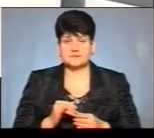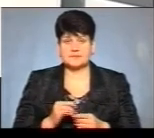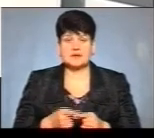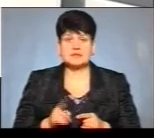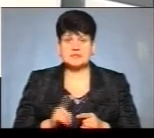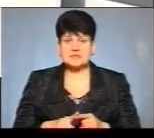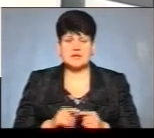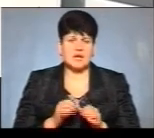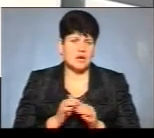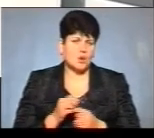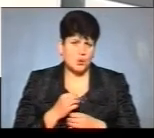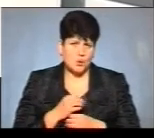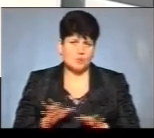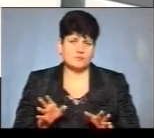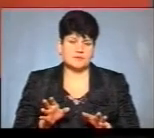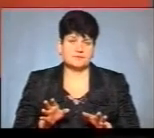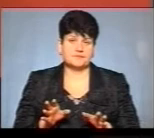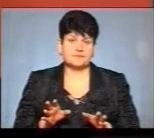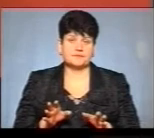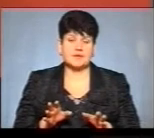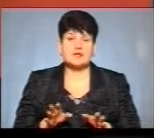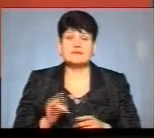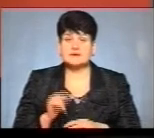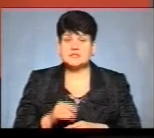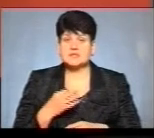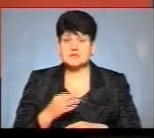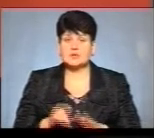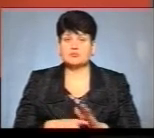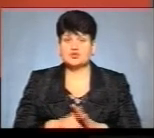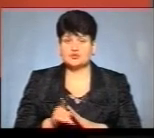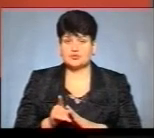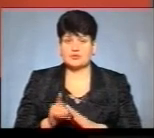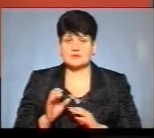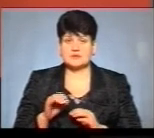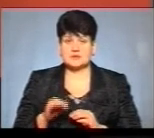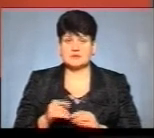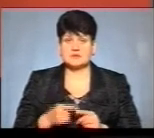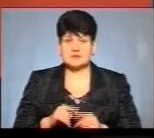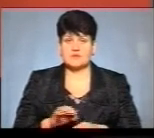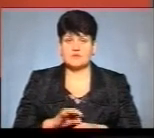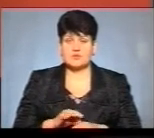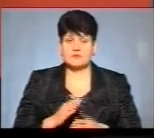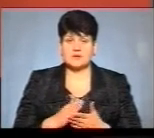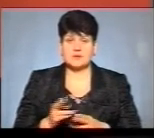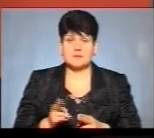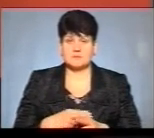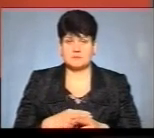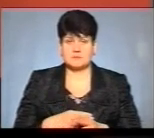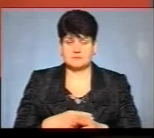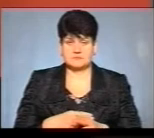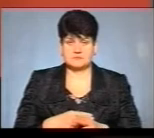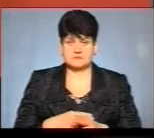це любі фактори. Також ви зазначили про те, що на початковій стадії ця хвороба є